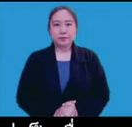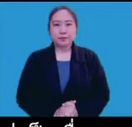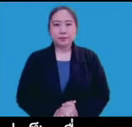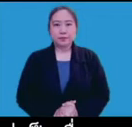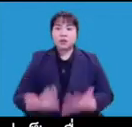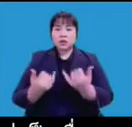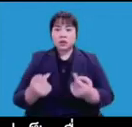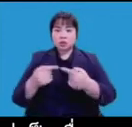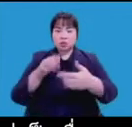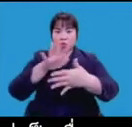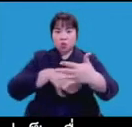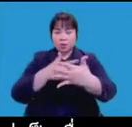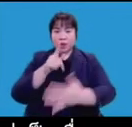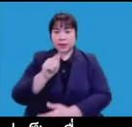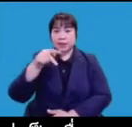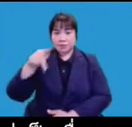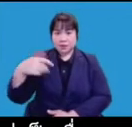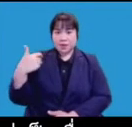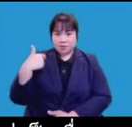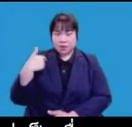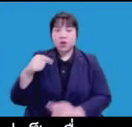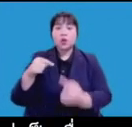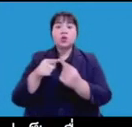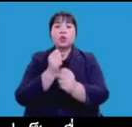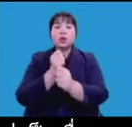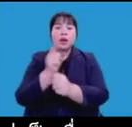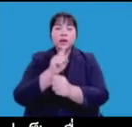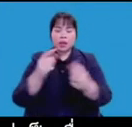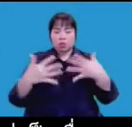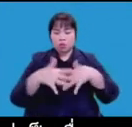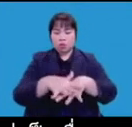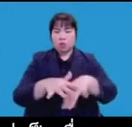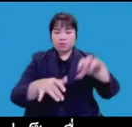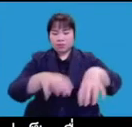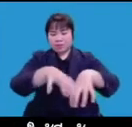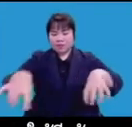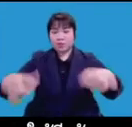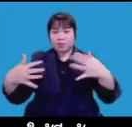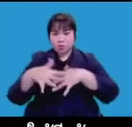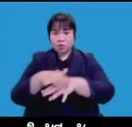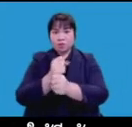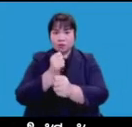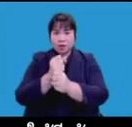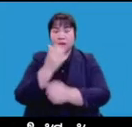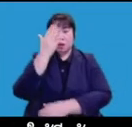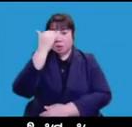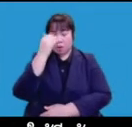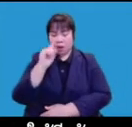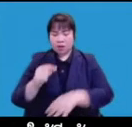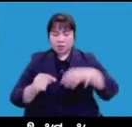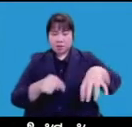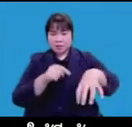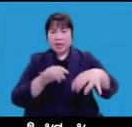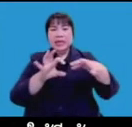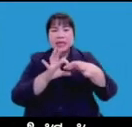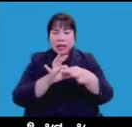คัญคือ TP Map Logbook แล้วเนี่ยเราก็อาศัยการทำงานในรูปแบบของการบูรณาการนะครับเพราะว่าหน่วยงานที่เกี่ยวข้องกับการ